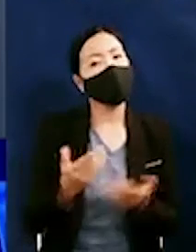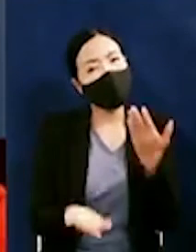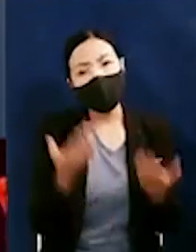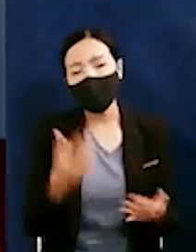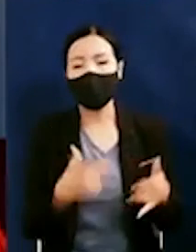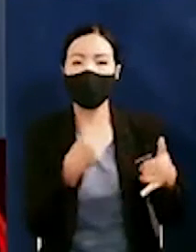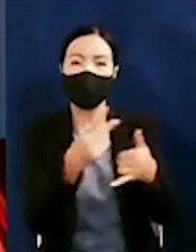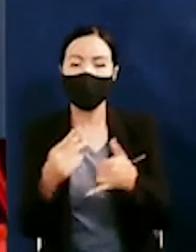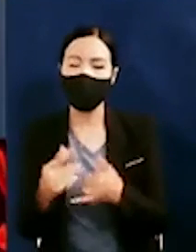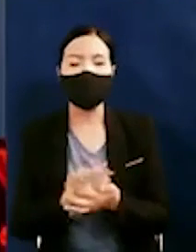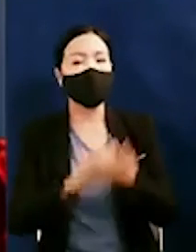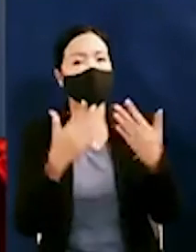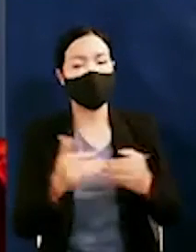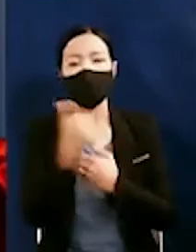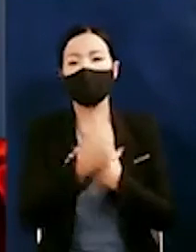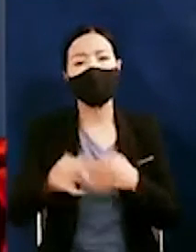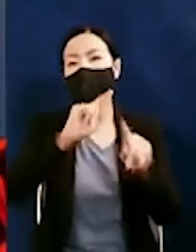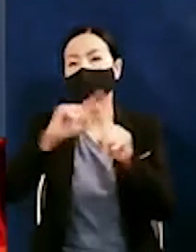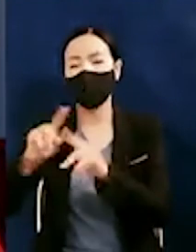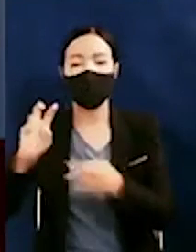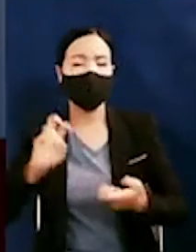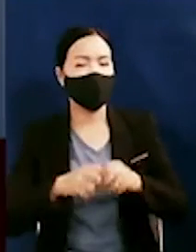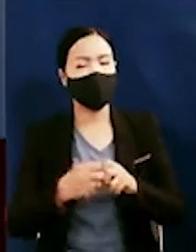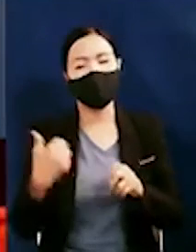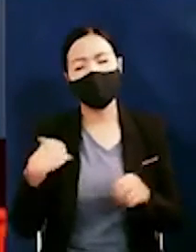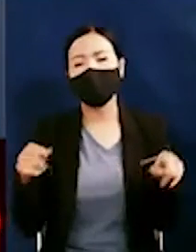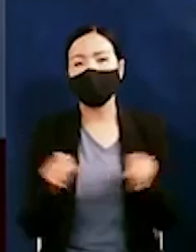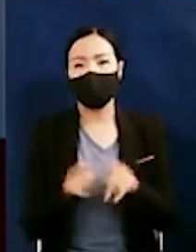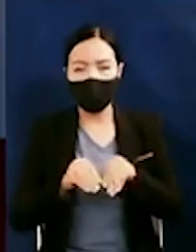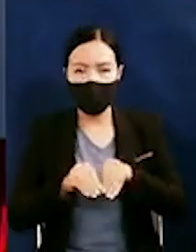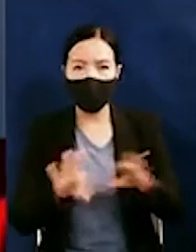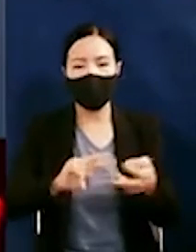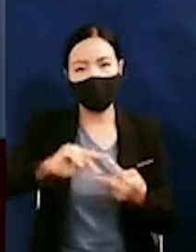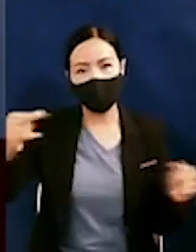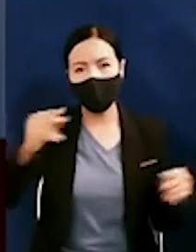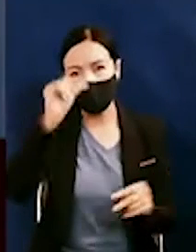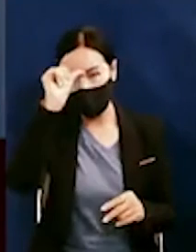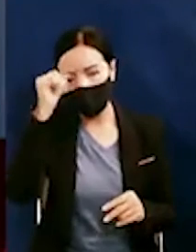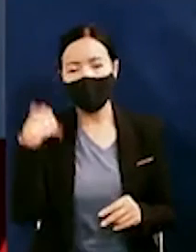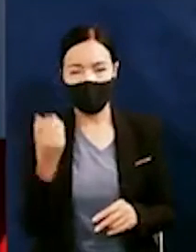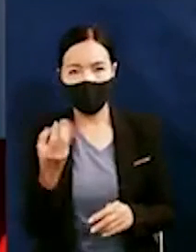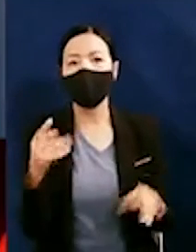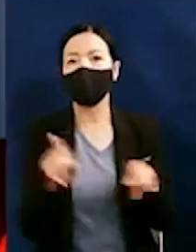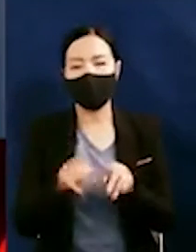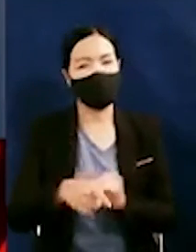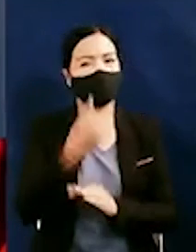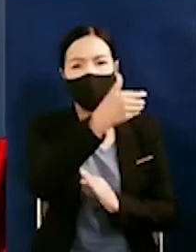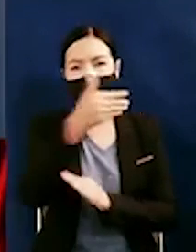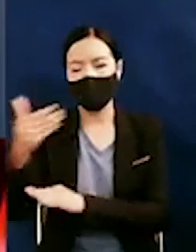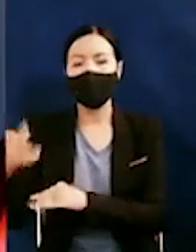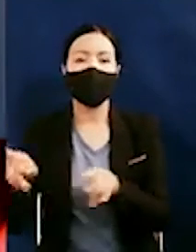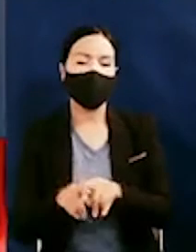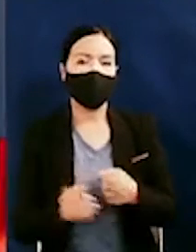ใดก็ตามนะครับก็ประสบปัญหาเจอการระบาดในระรอกที่เป็นสายพันธุ์เดลต้าขึ้นมาจำนวนมากนะครับเพราะฉะนั้น